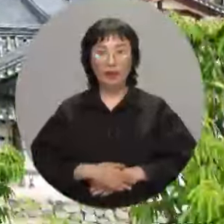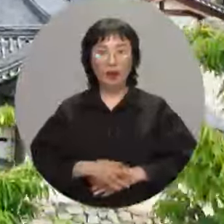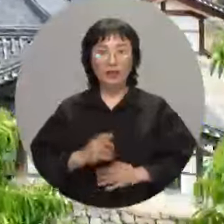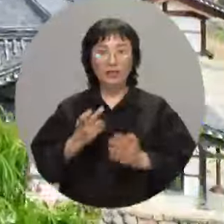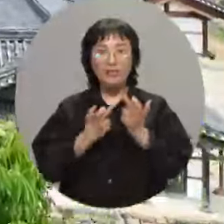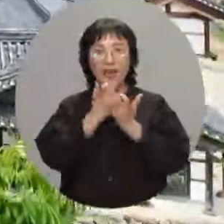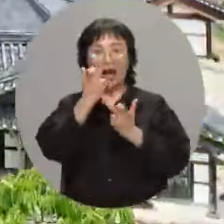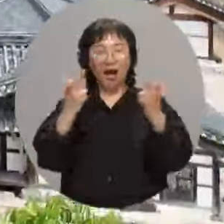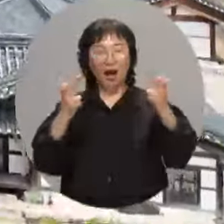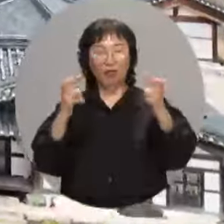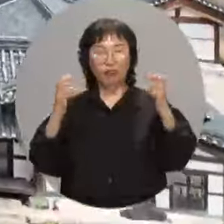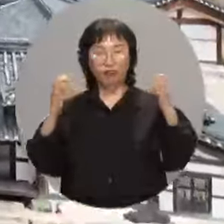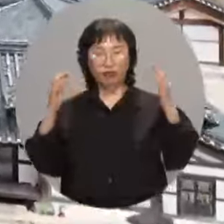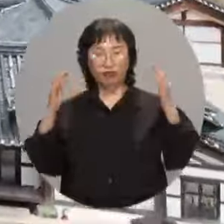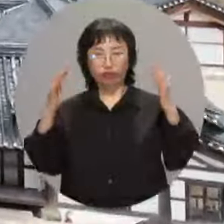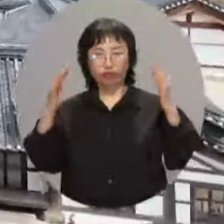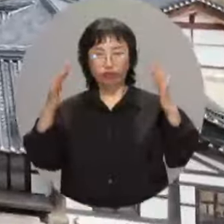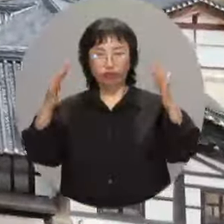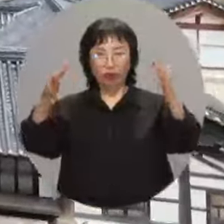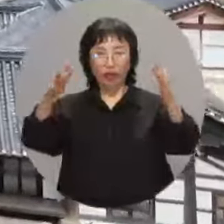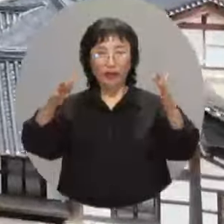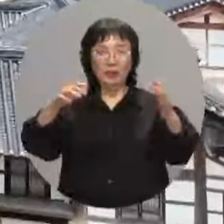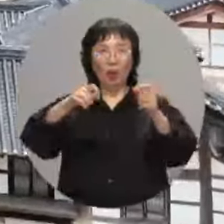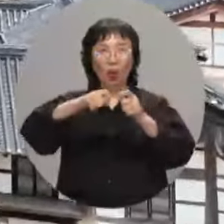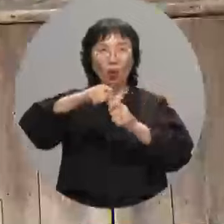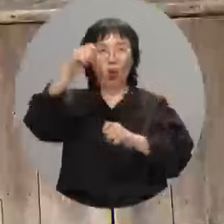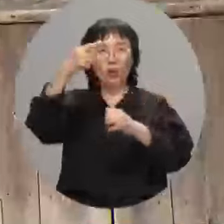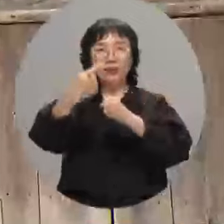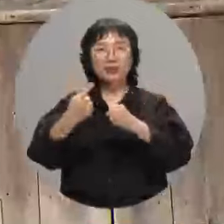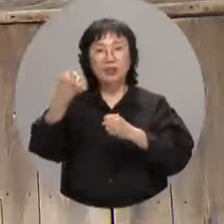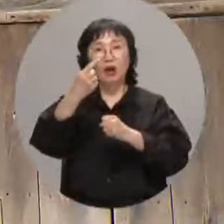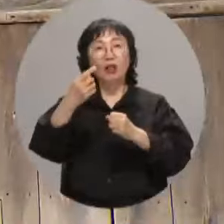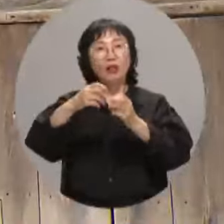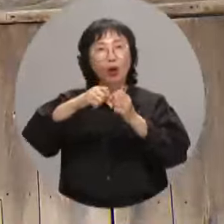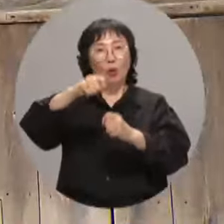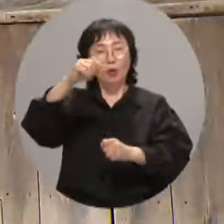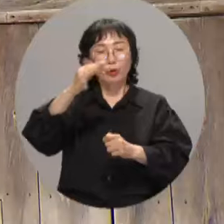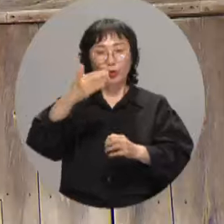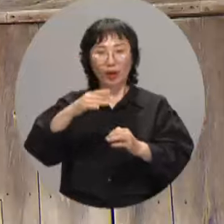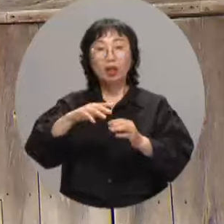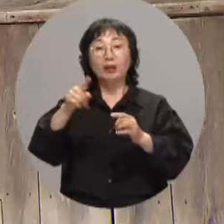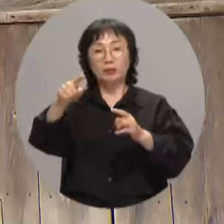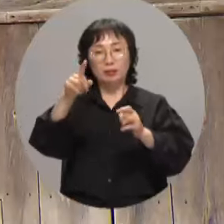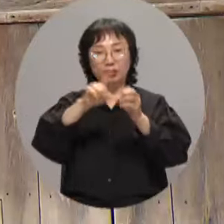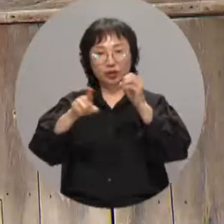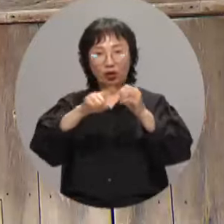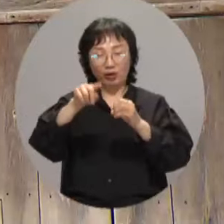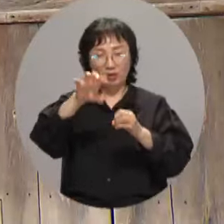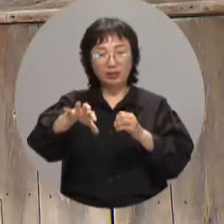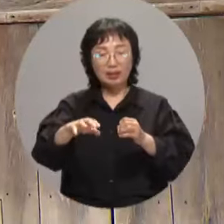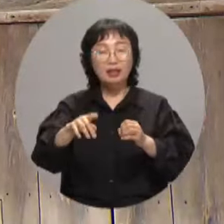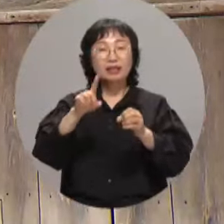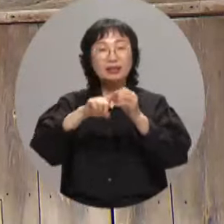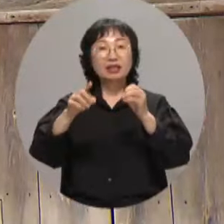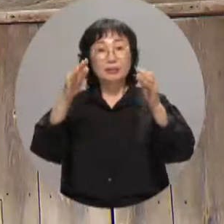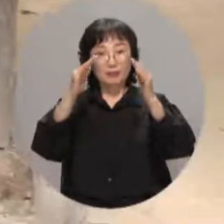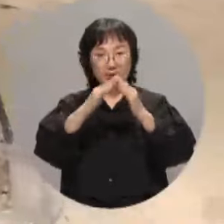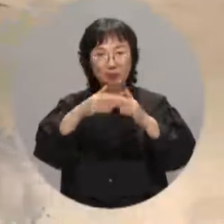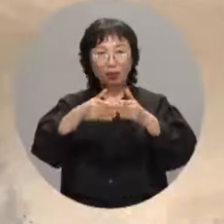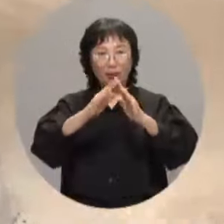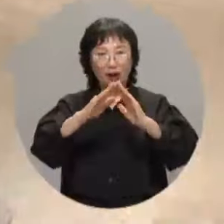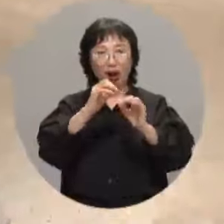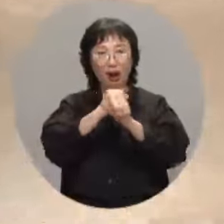울창한 전나무 숲을 지나 마주한 천년 고찰 내소사. 1642년 스님들의 거처로 지어진